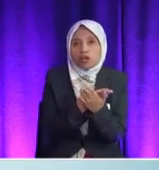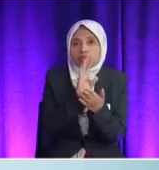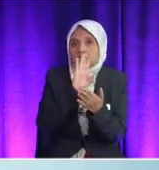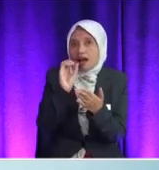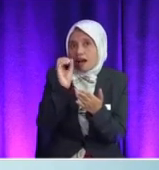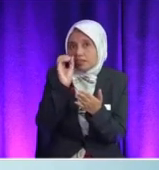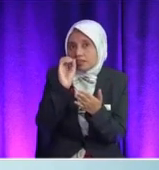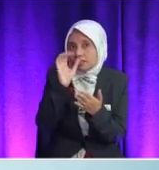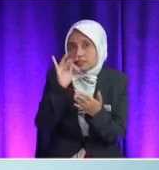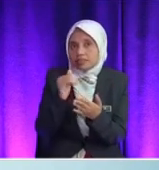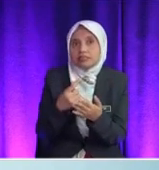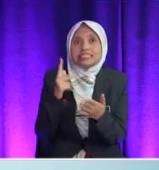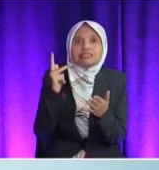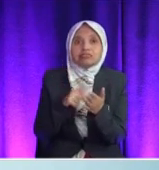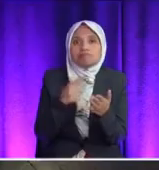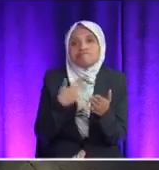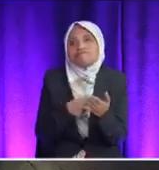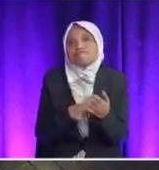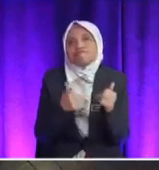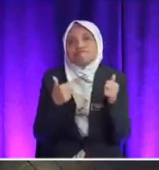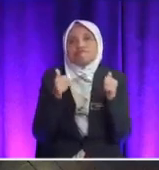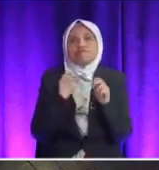kering dah bye bye